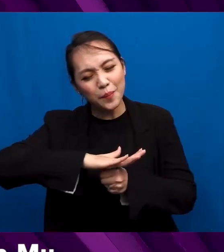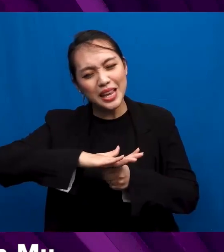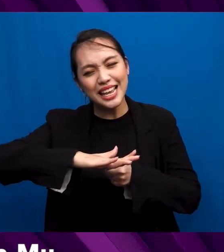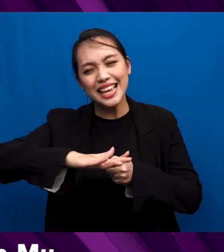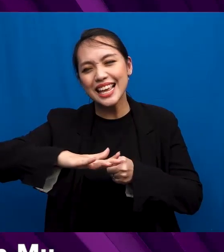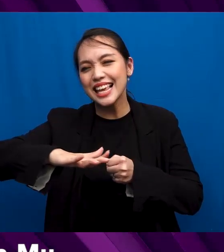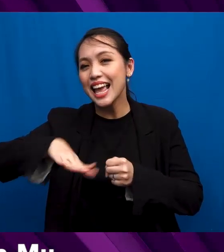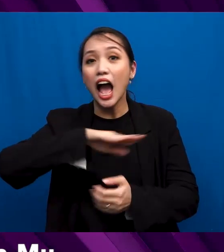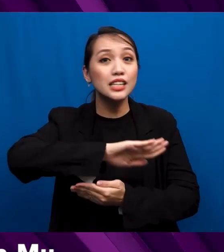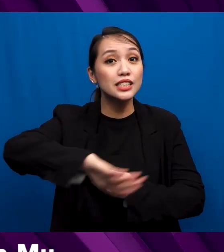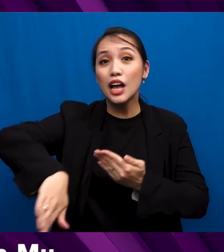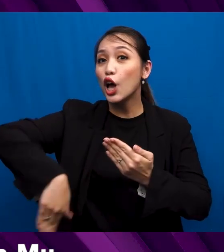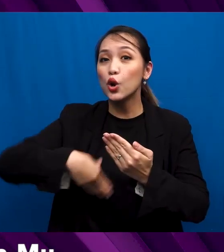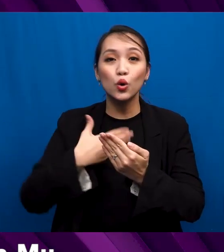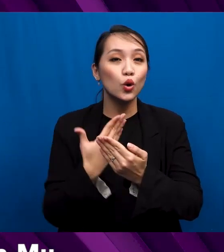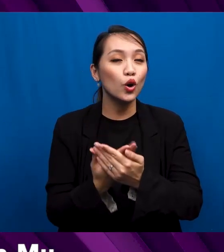Genapi